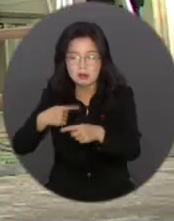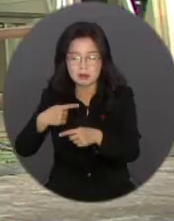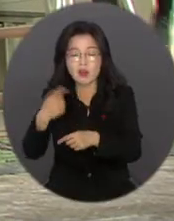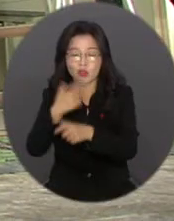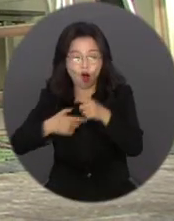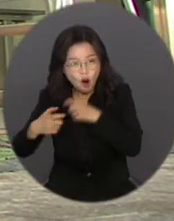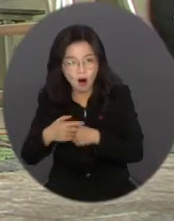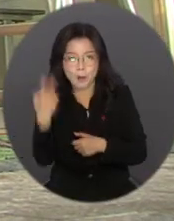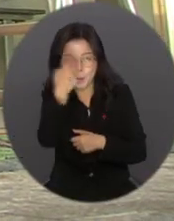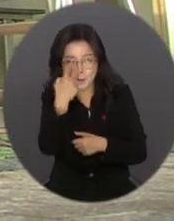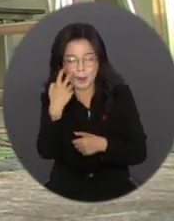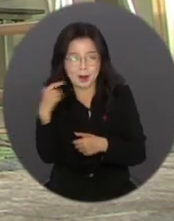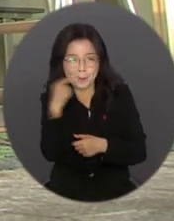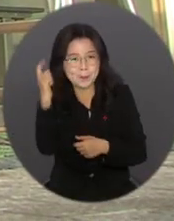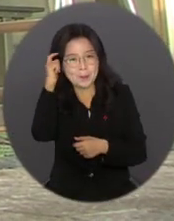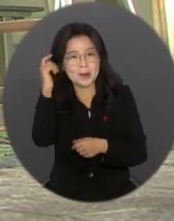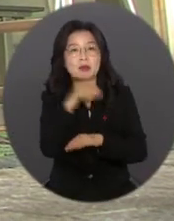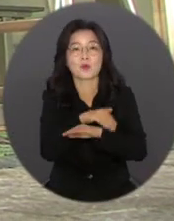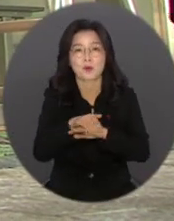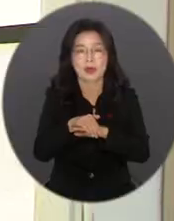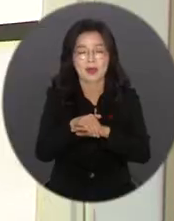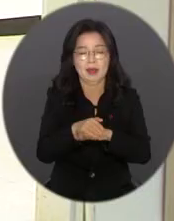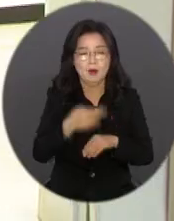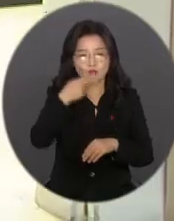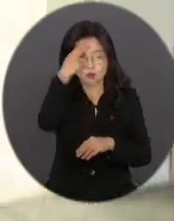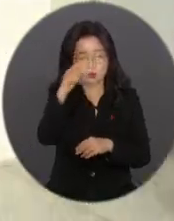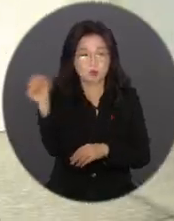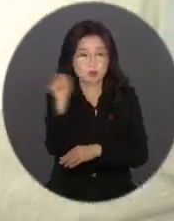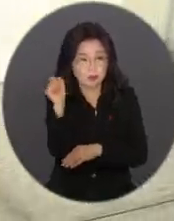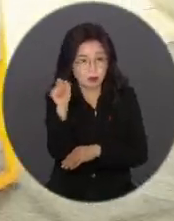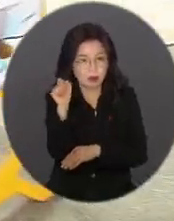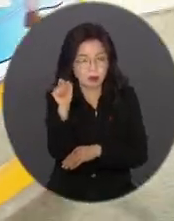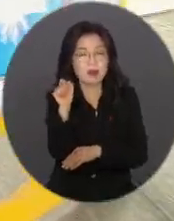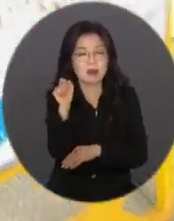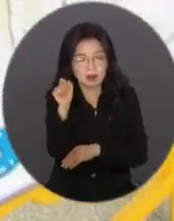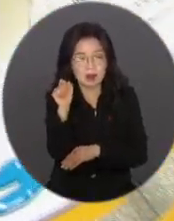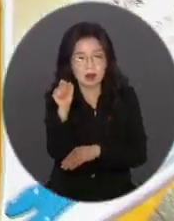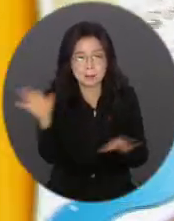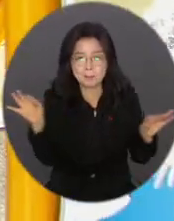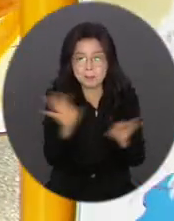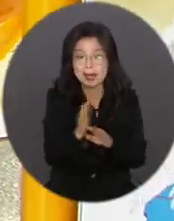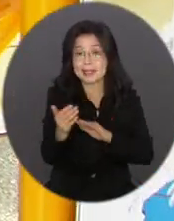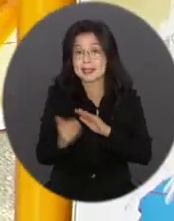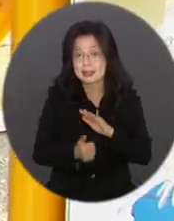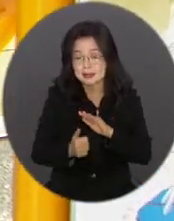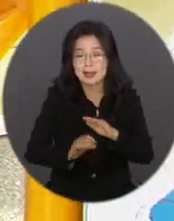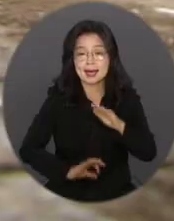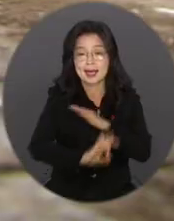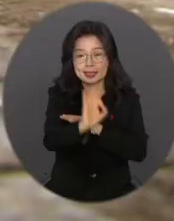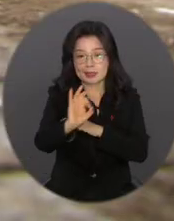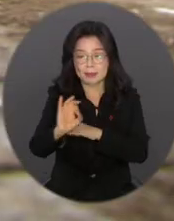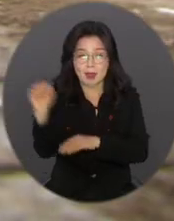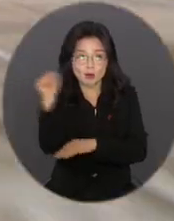예정입니다 연말연시 끊이지 않고 있는 음주운전 경찰은 술이 덜 깨지 않은 상태로 운전하는 출근길